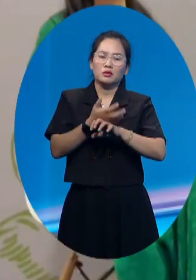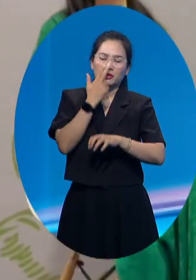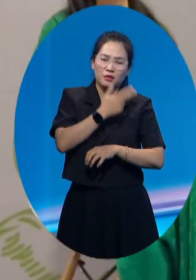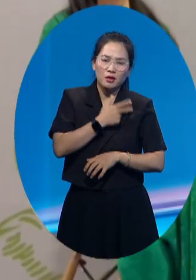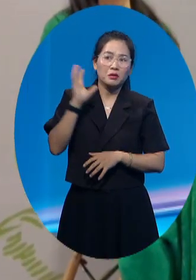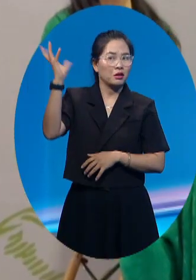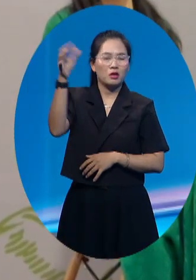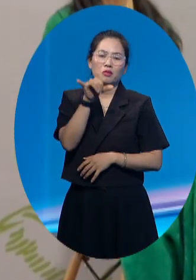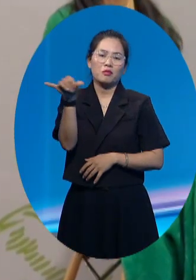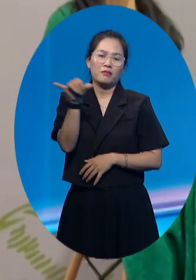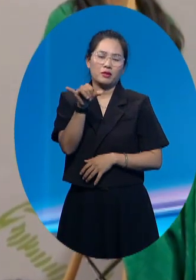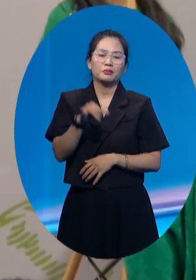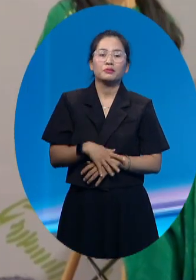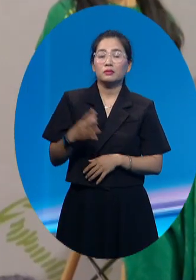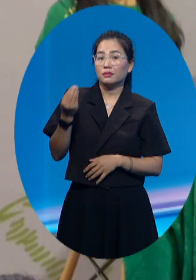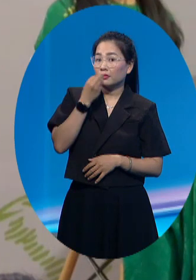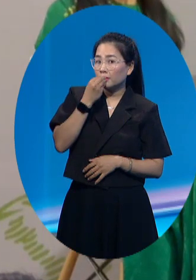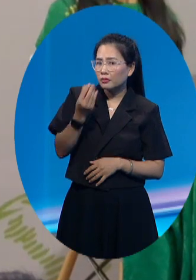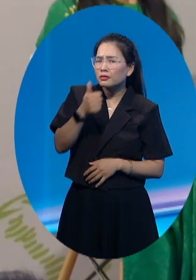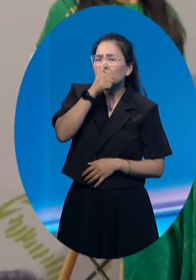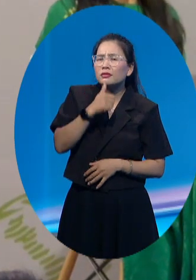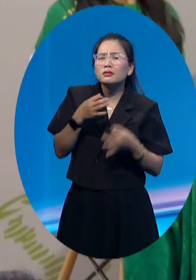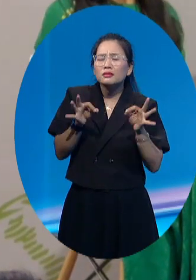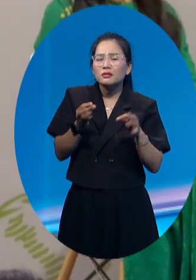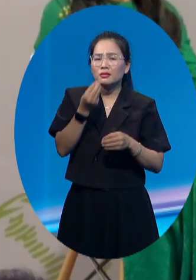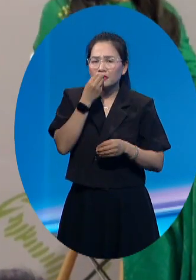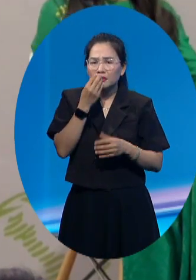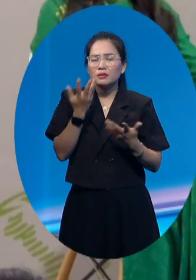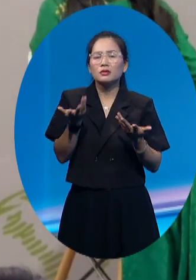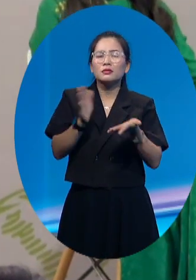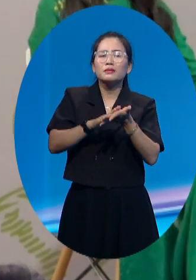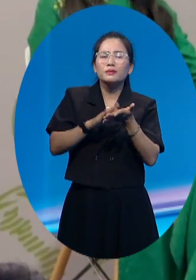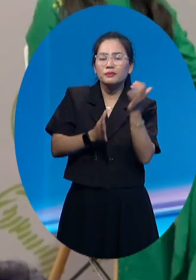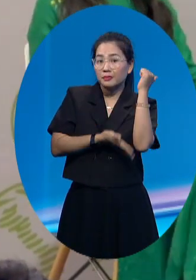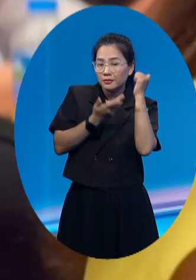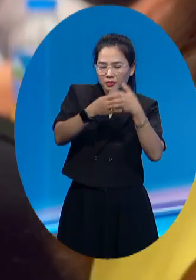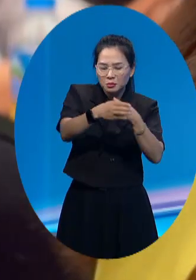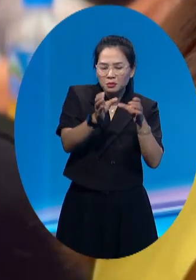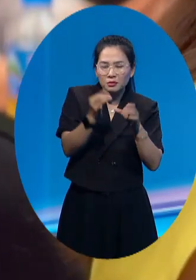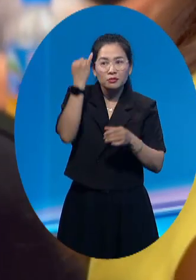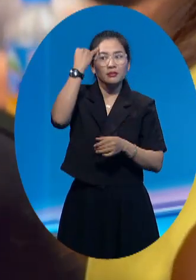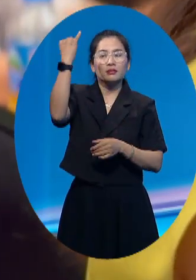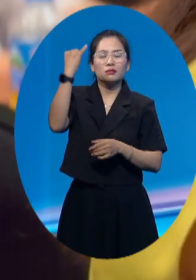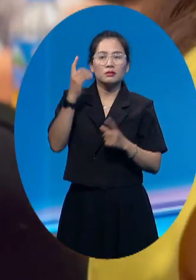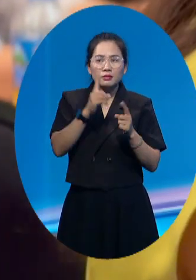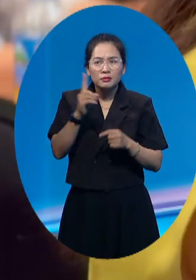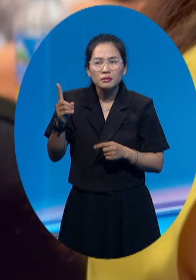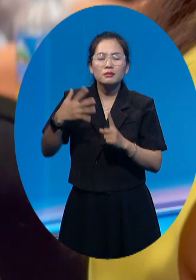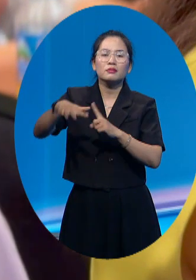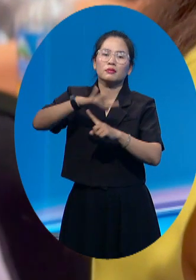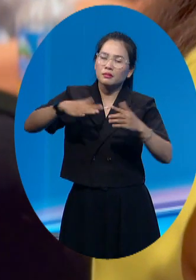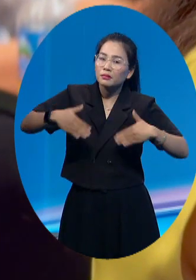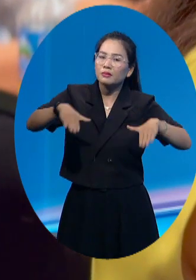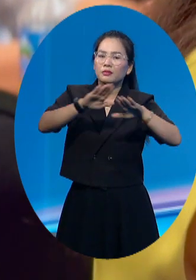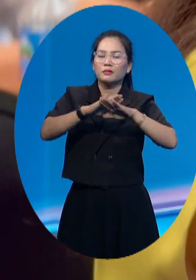trên khắp thế giới. Ẩm thực chay không chỉ là thưởng thức các món ngon mà còn là góp phần xây dựng một cộng đồng có ý thức về dinh dưỡng và môi trường.